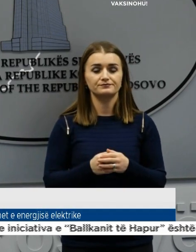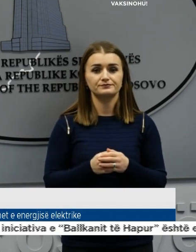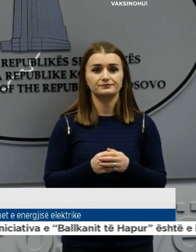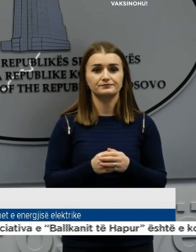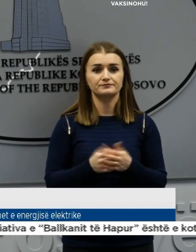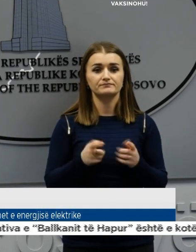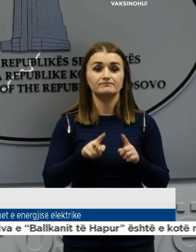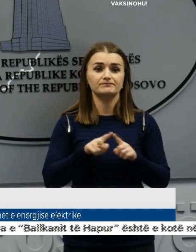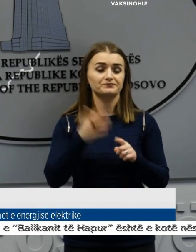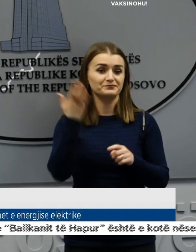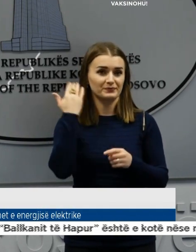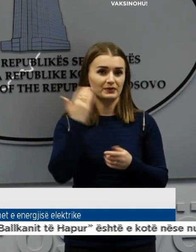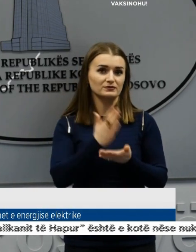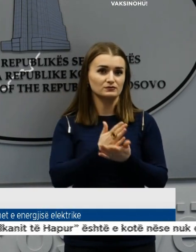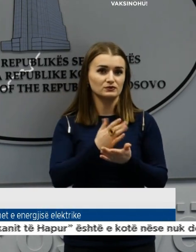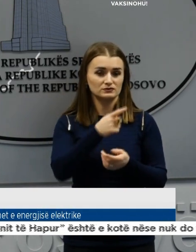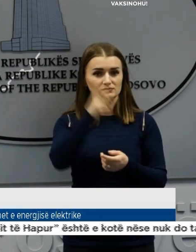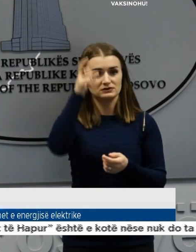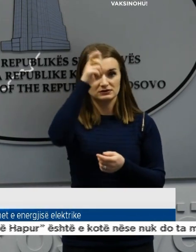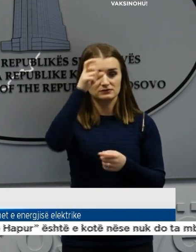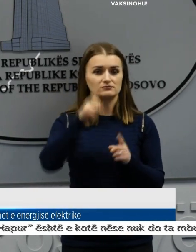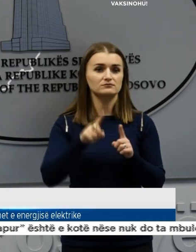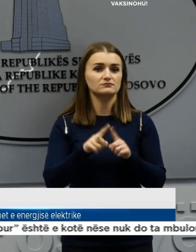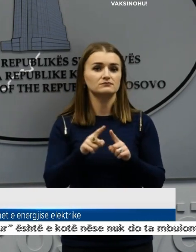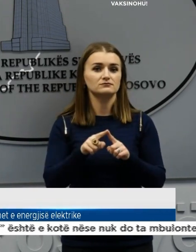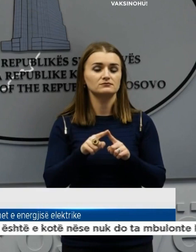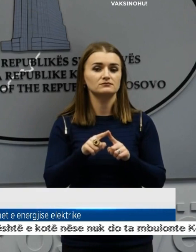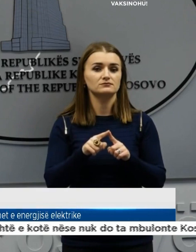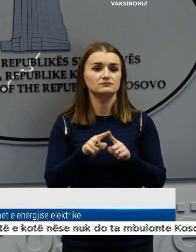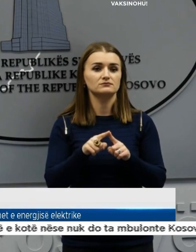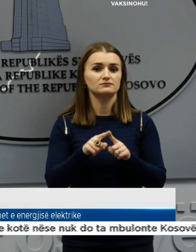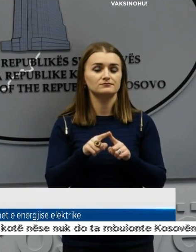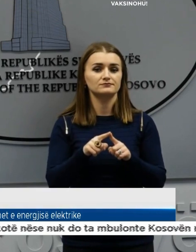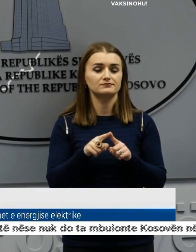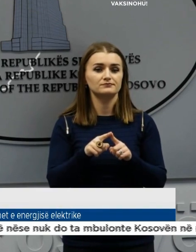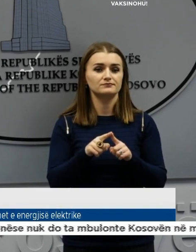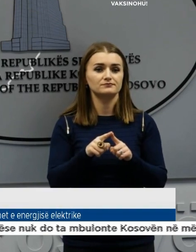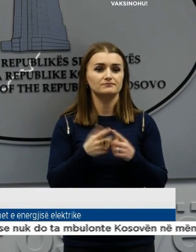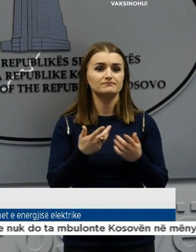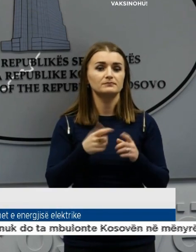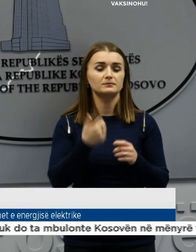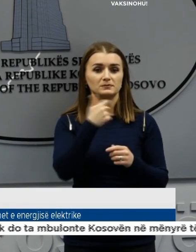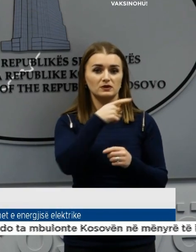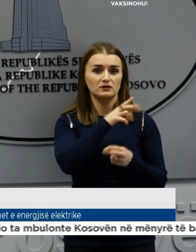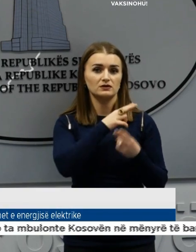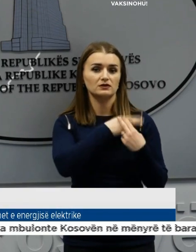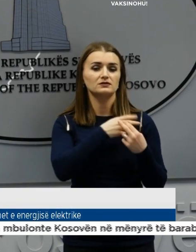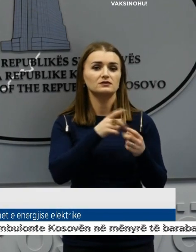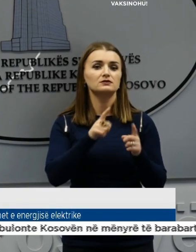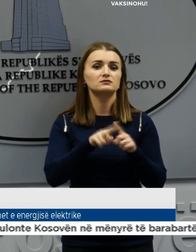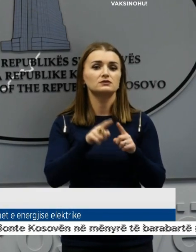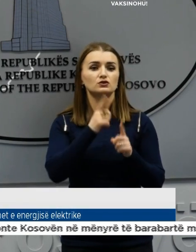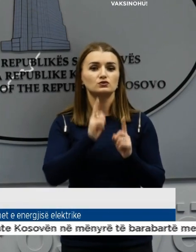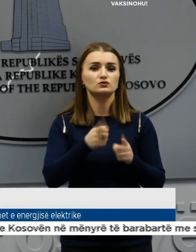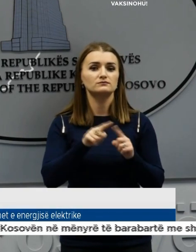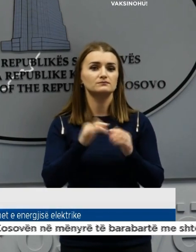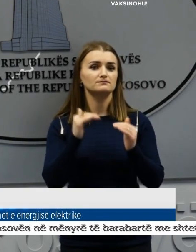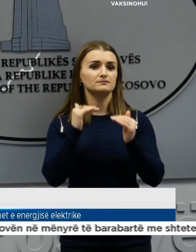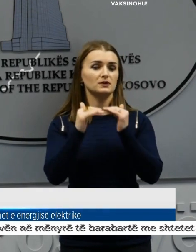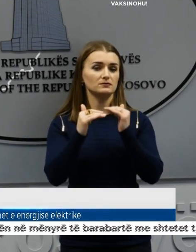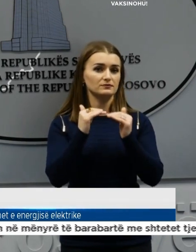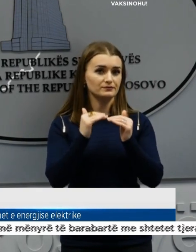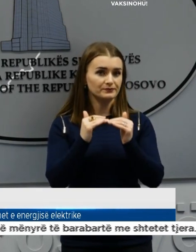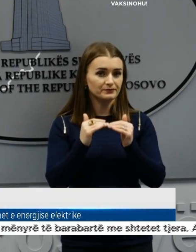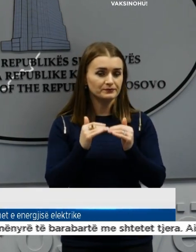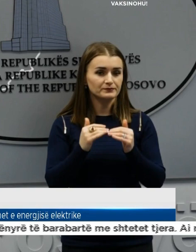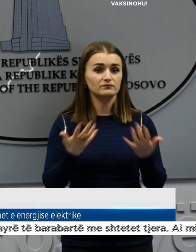qenë palë balancuese, palë e obliguar për të ruajtur balancimin e sistemit, tani ne si shtet jemi